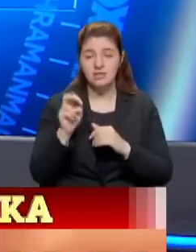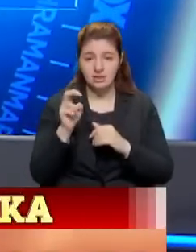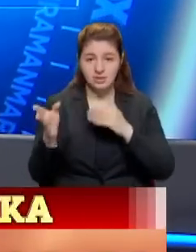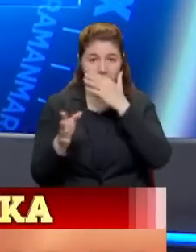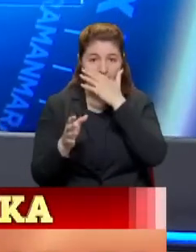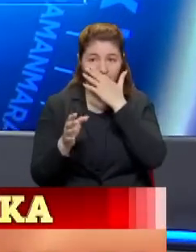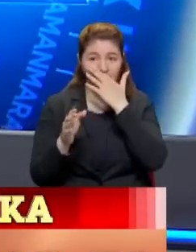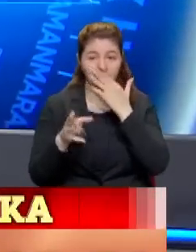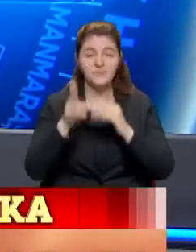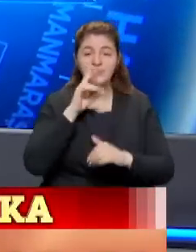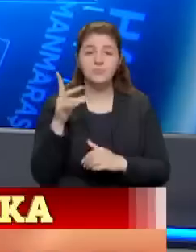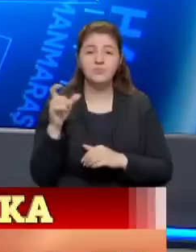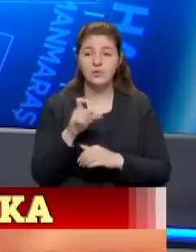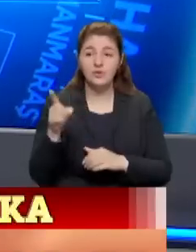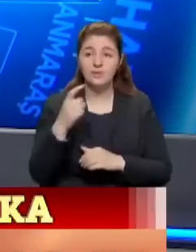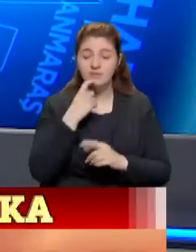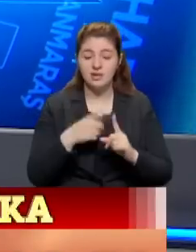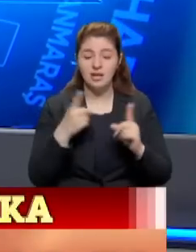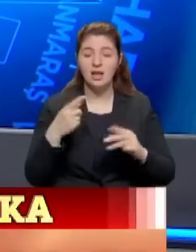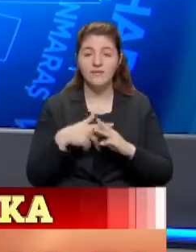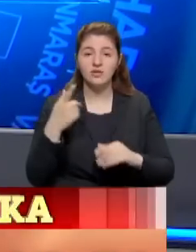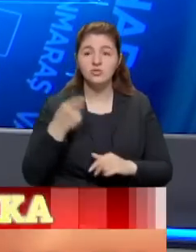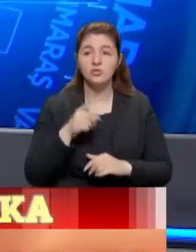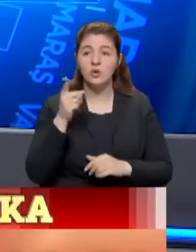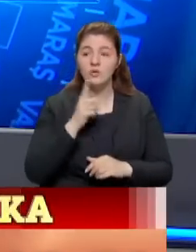%5.8, son 12 ayda yıllık enflasyon